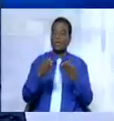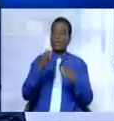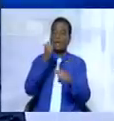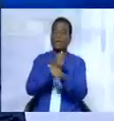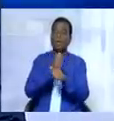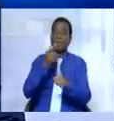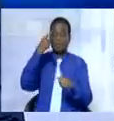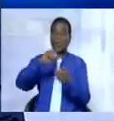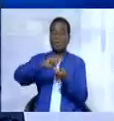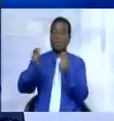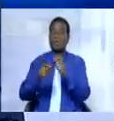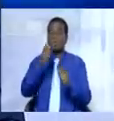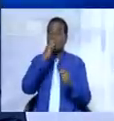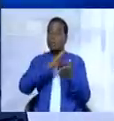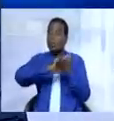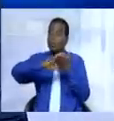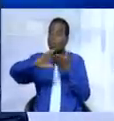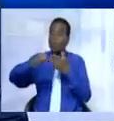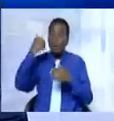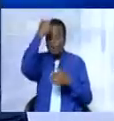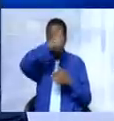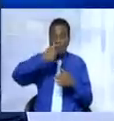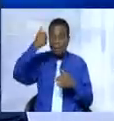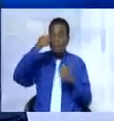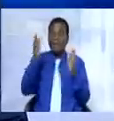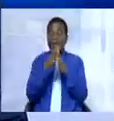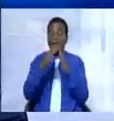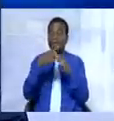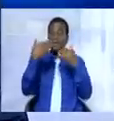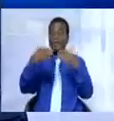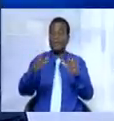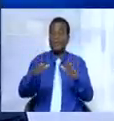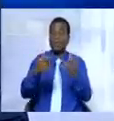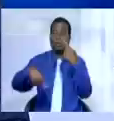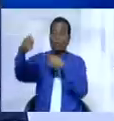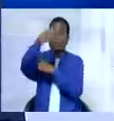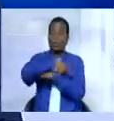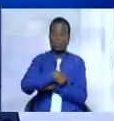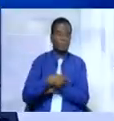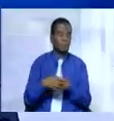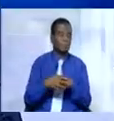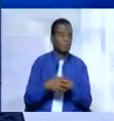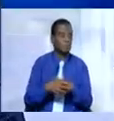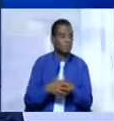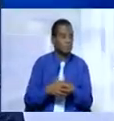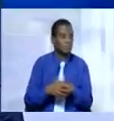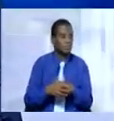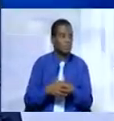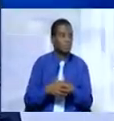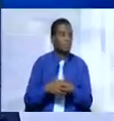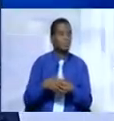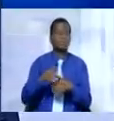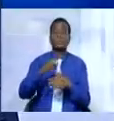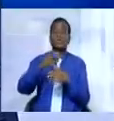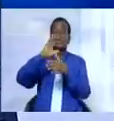congrès pour améliorer l'eau et l'assainissement en Afrique. La rencontre s'achève aujourd'hui. En images,